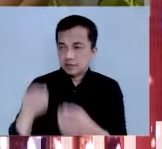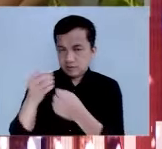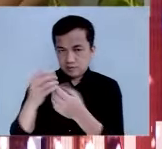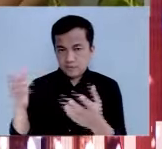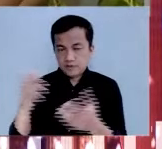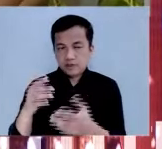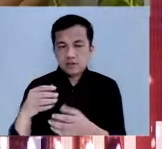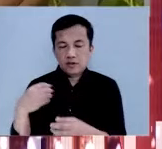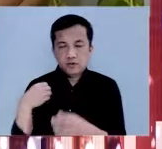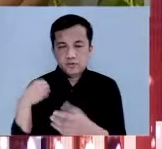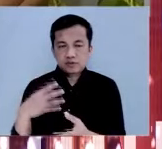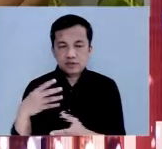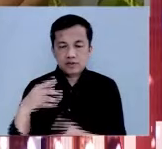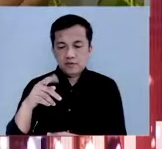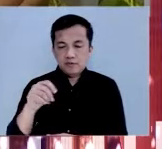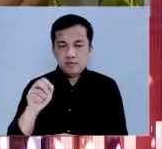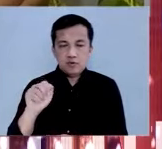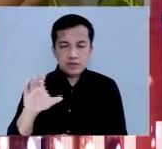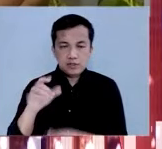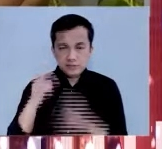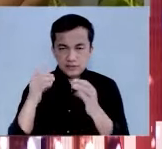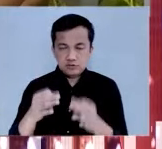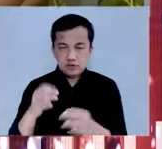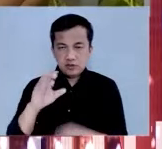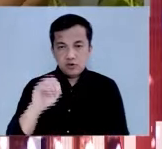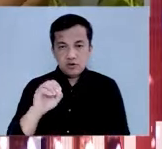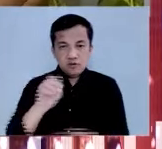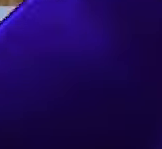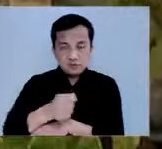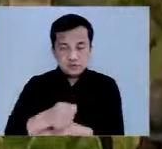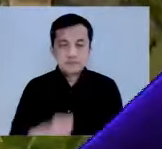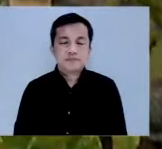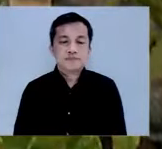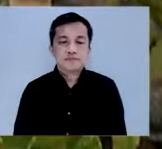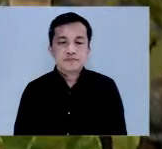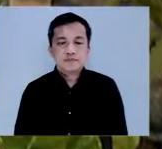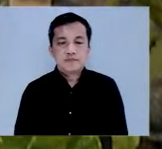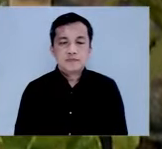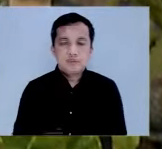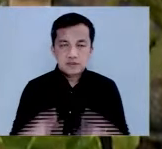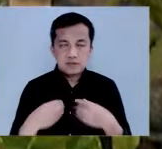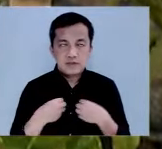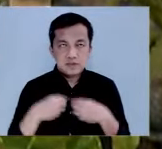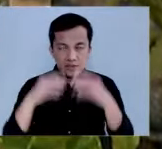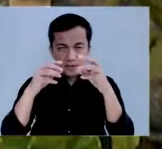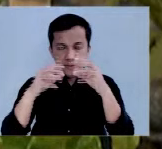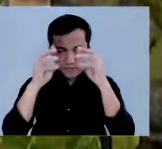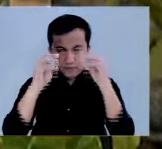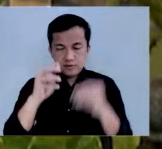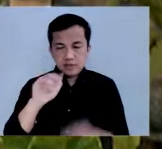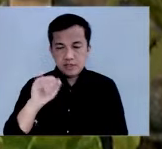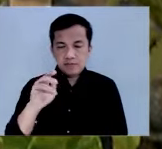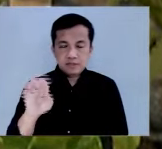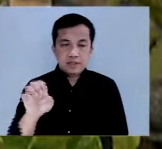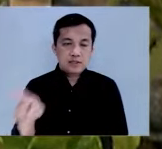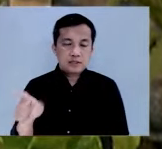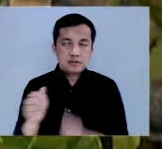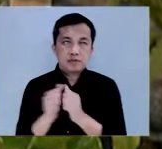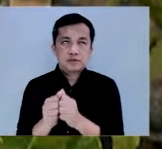ang desisyong iyan ng ombudsman Bok natanggap na ni Mayor Jaime kapil at ng kanyang kasamahan ang